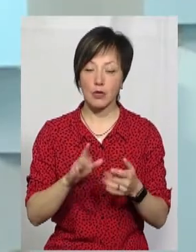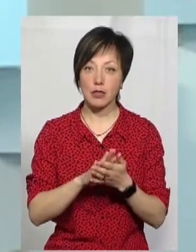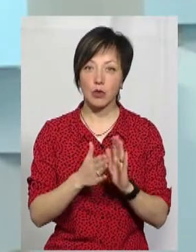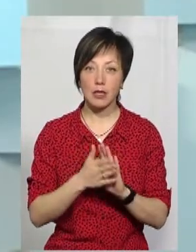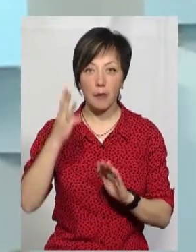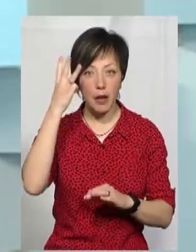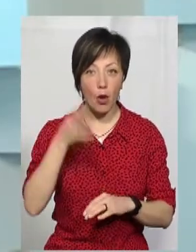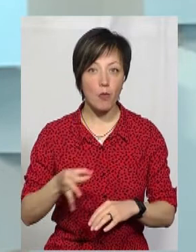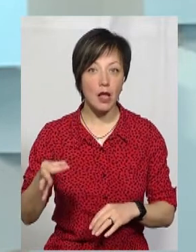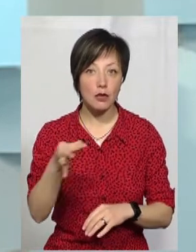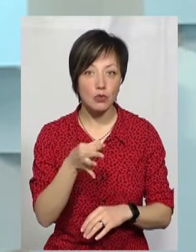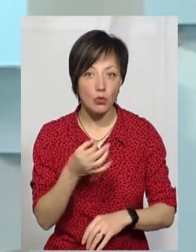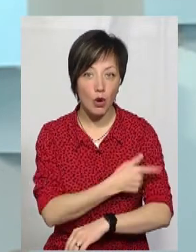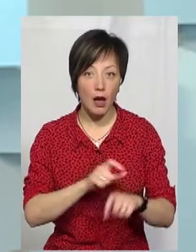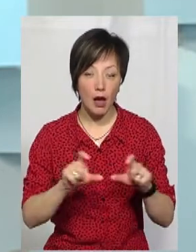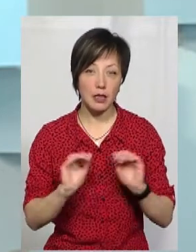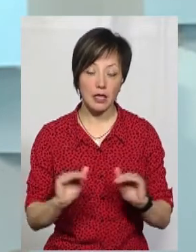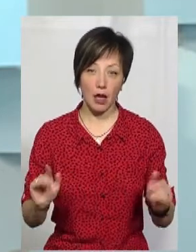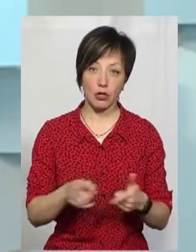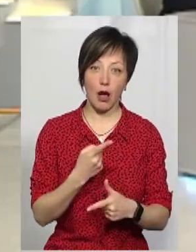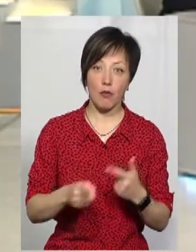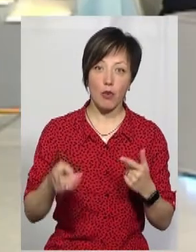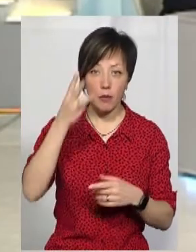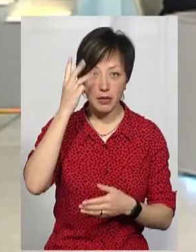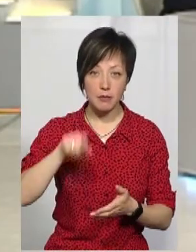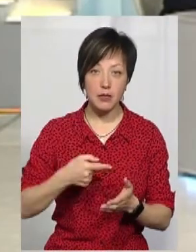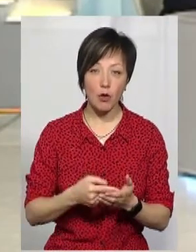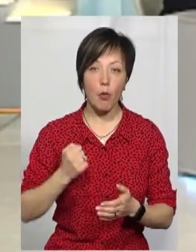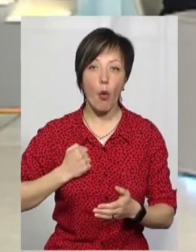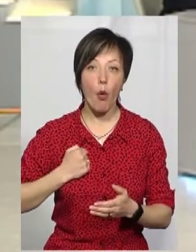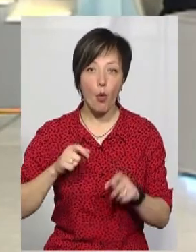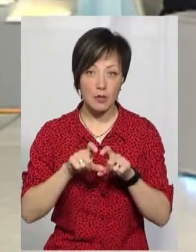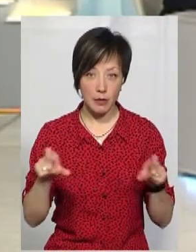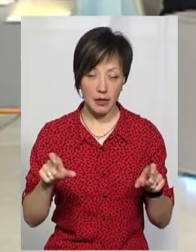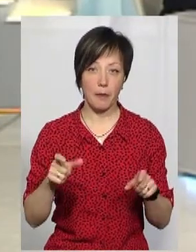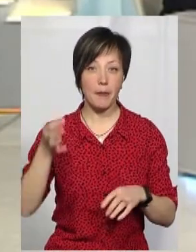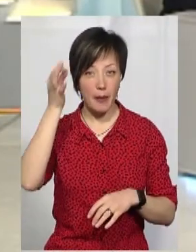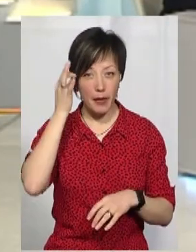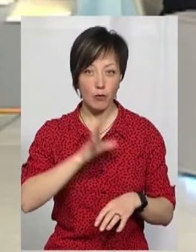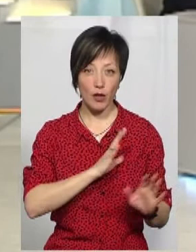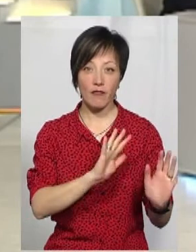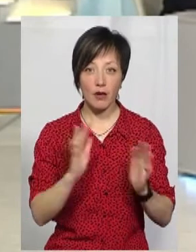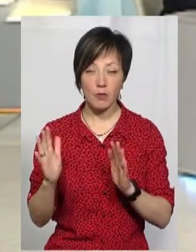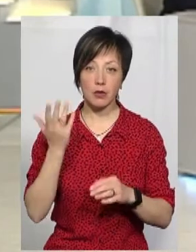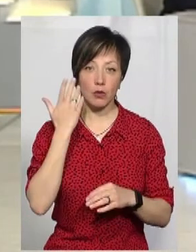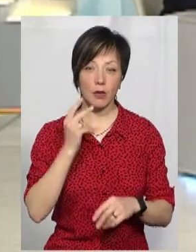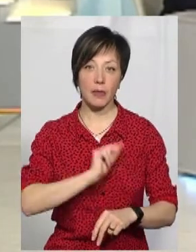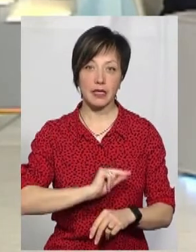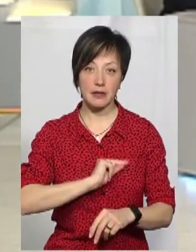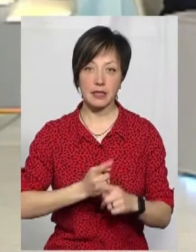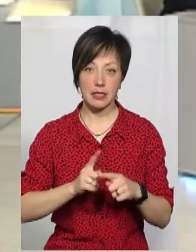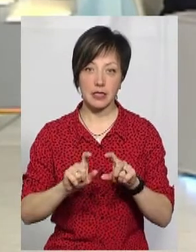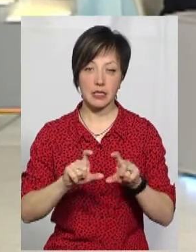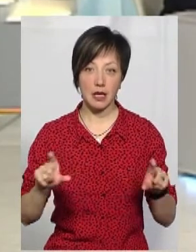ситуації з Хмельницькою обласною лікарнею дитячою, або Хмельницьким військовим госпіталем, коли ми пам'ятаємо, що були випадки, коли працівники